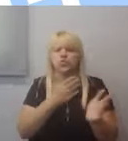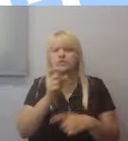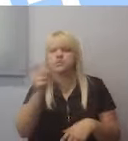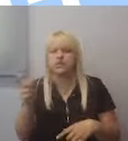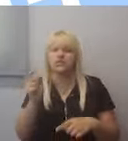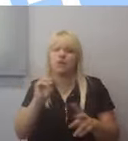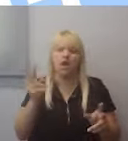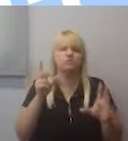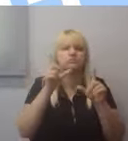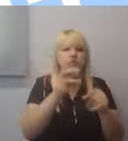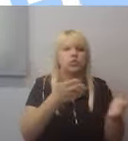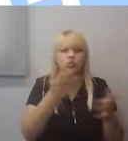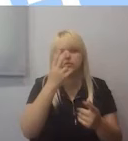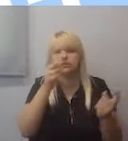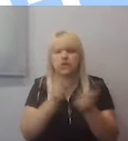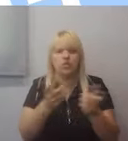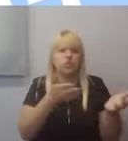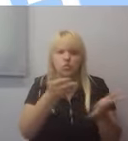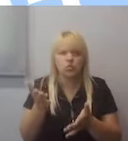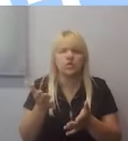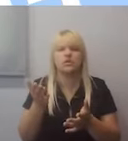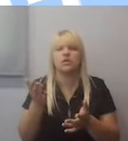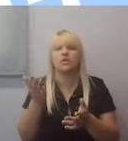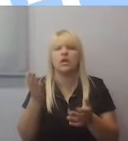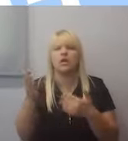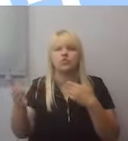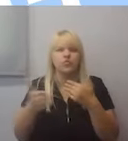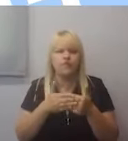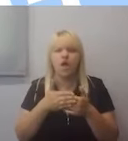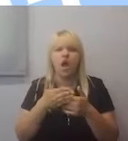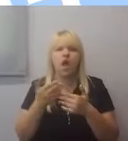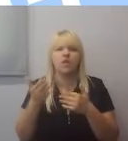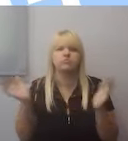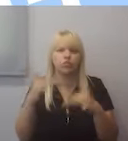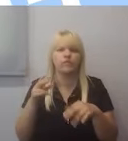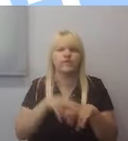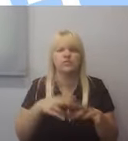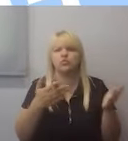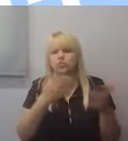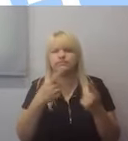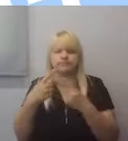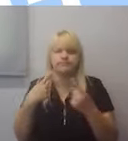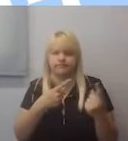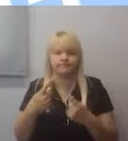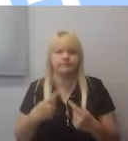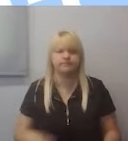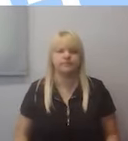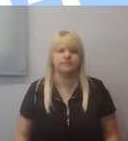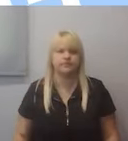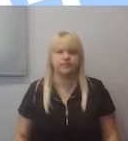kur tiekamies kur kur kur ir mūsu tuvākā šī pulcēšanās vieta un tā tas ir jāizdara